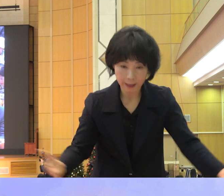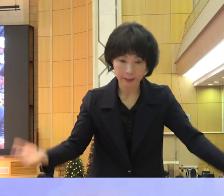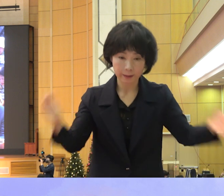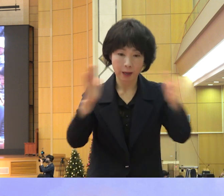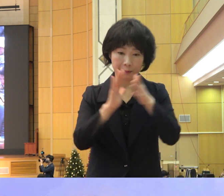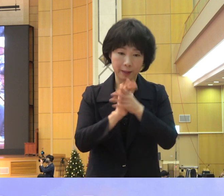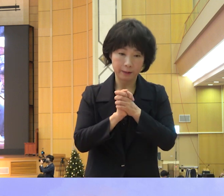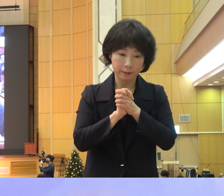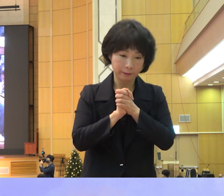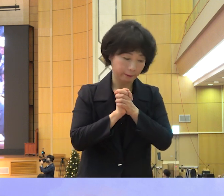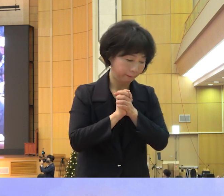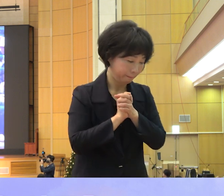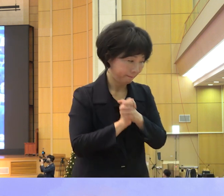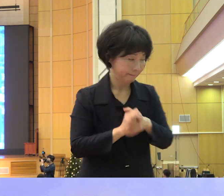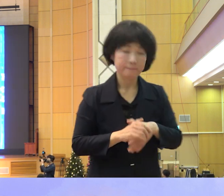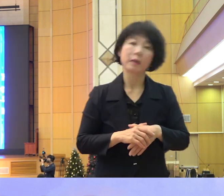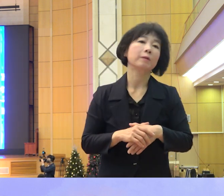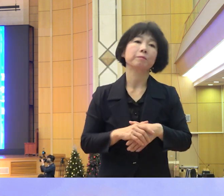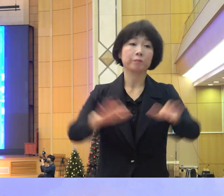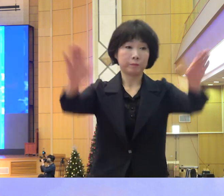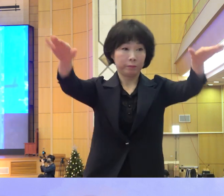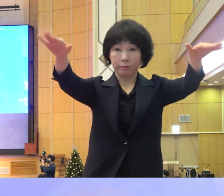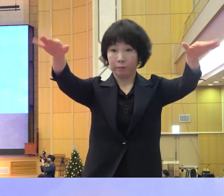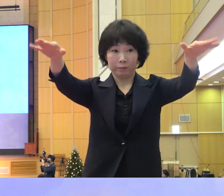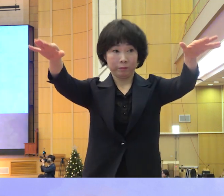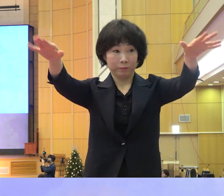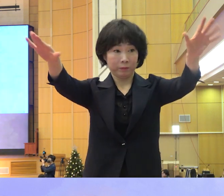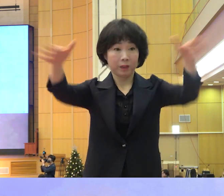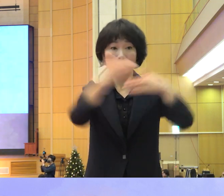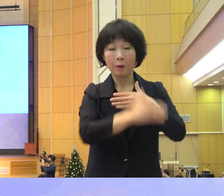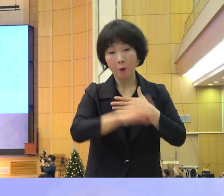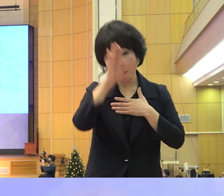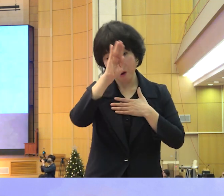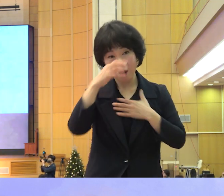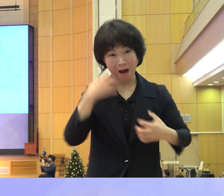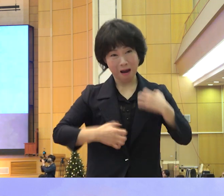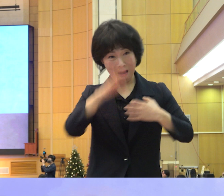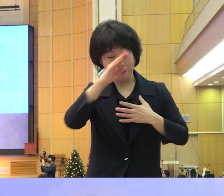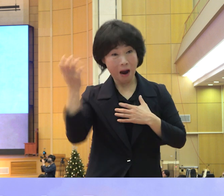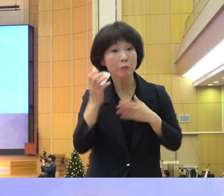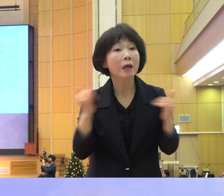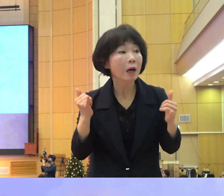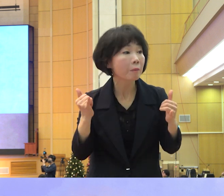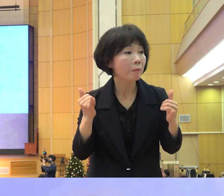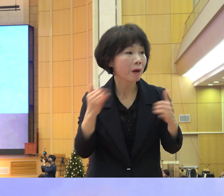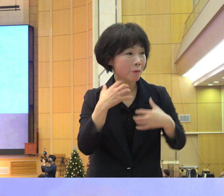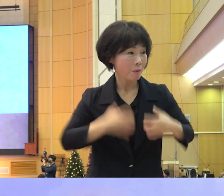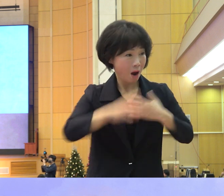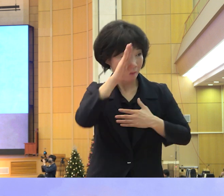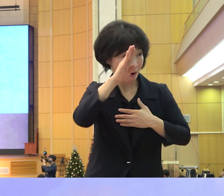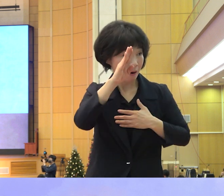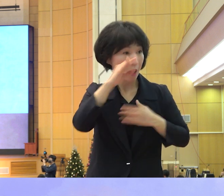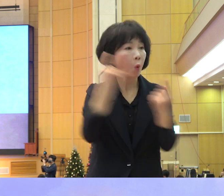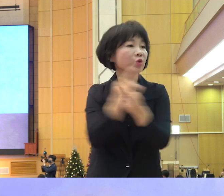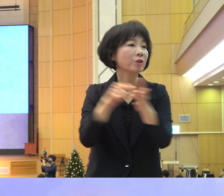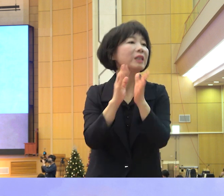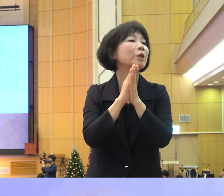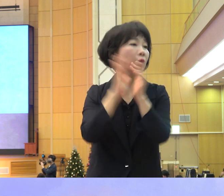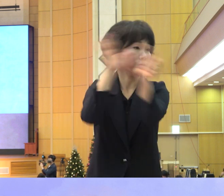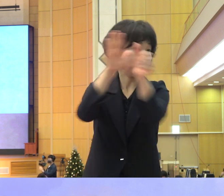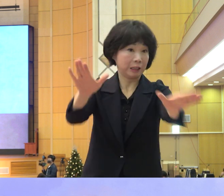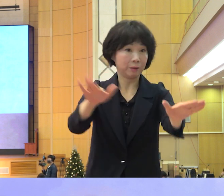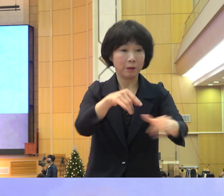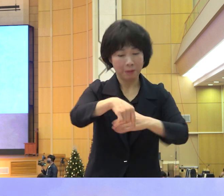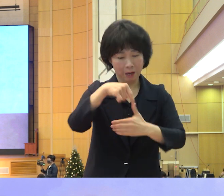감사합니다. 감사합니다. 아프신 분들 아픈 자리에 손 얹으시기 바랍니다. 기도해 드리겠습니다.